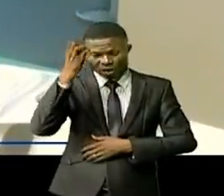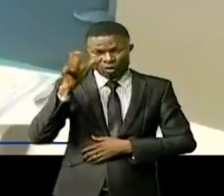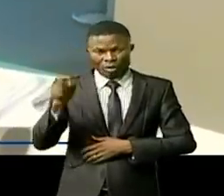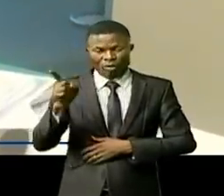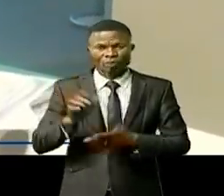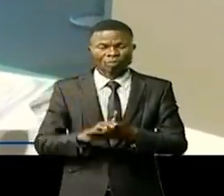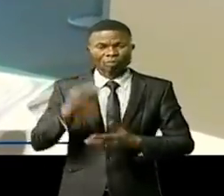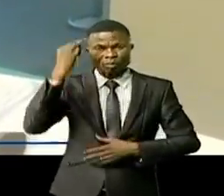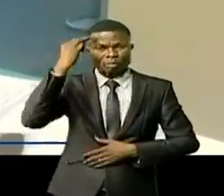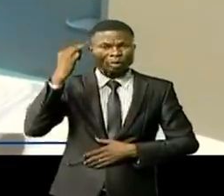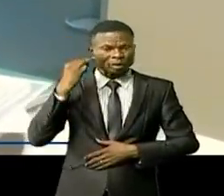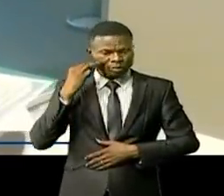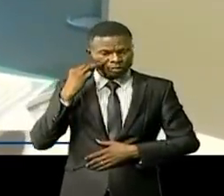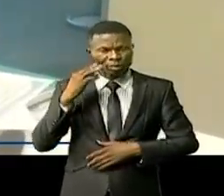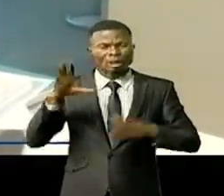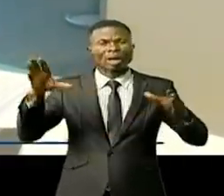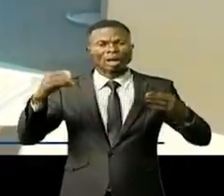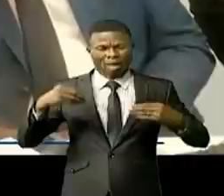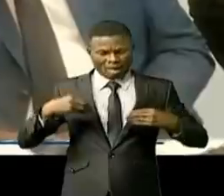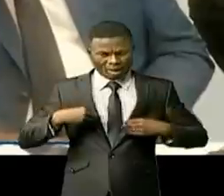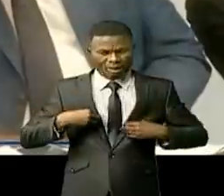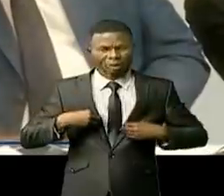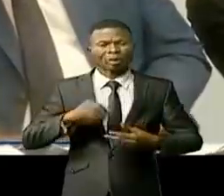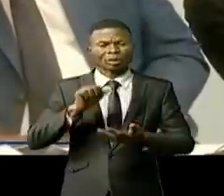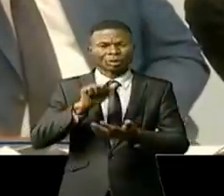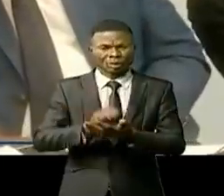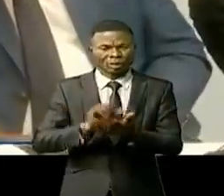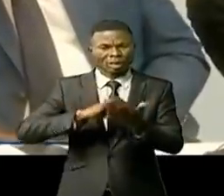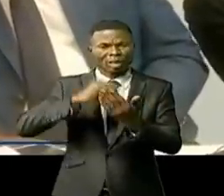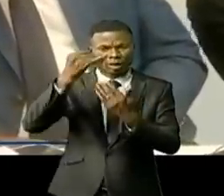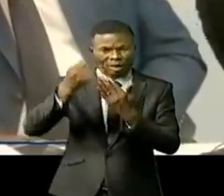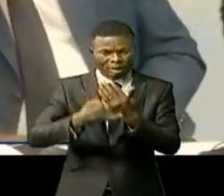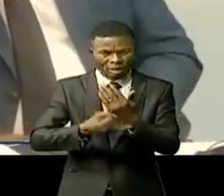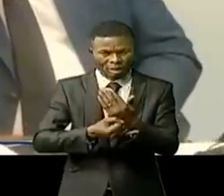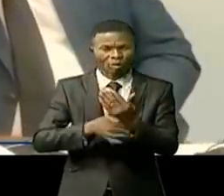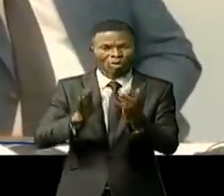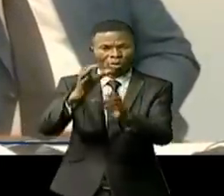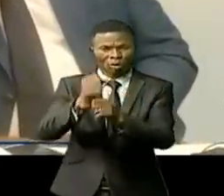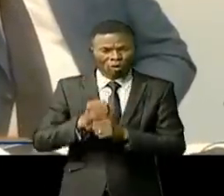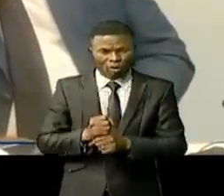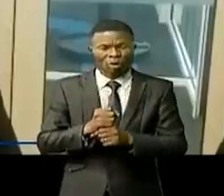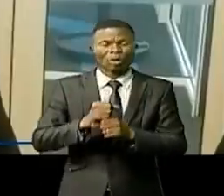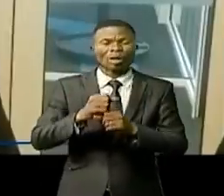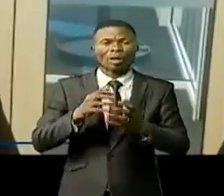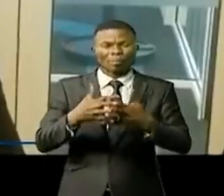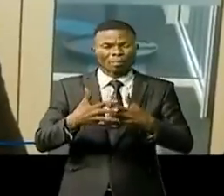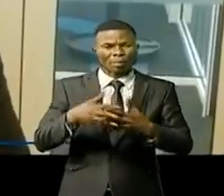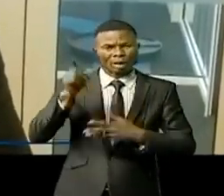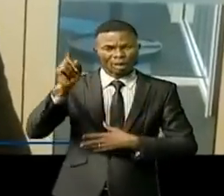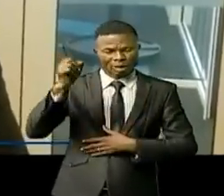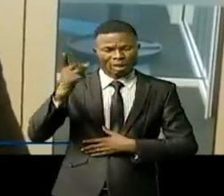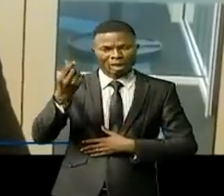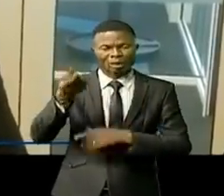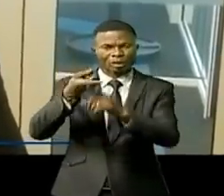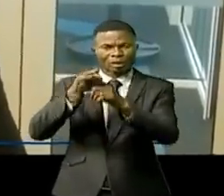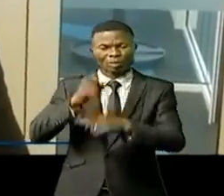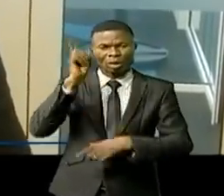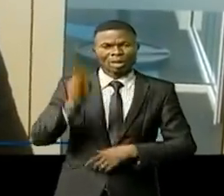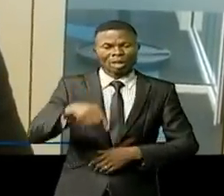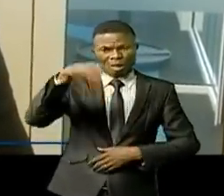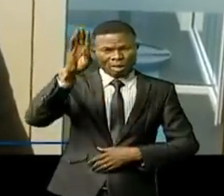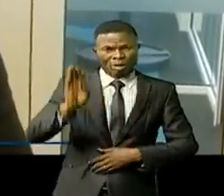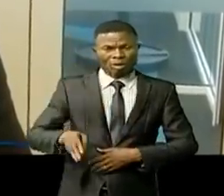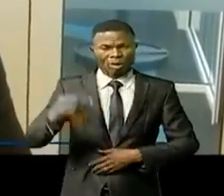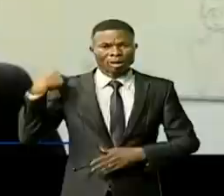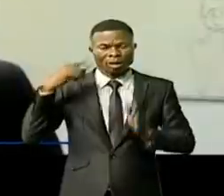le gouvernement a accepté de s'approprier le projet d'acquisition de ce satellite qui sera financé à 100% par